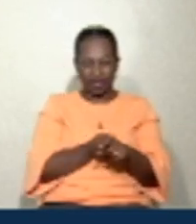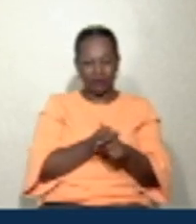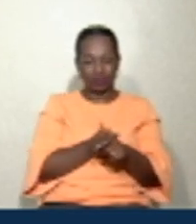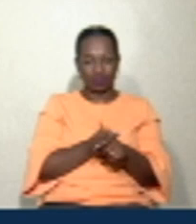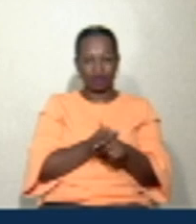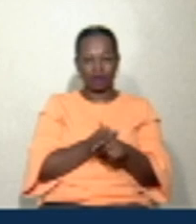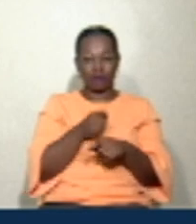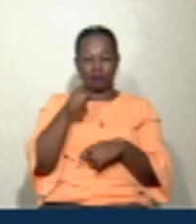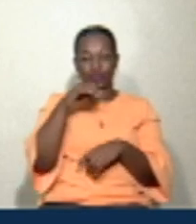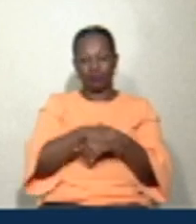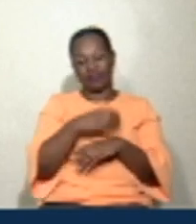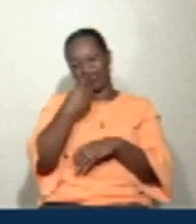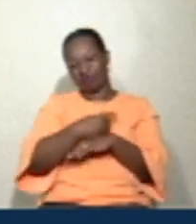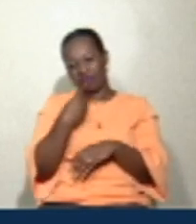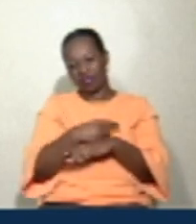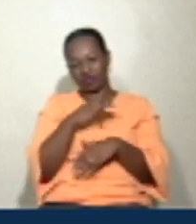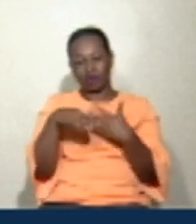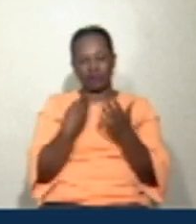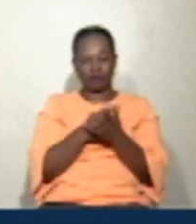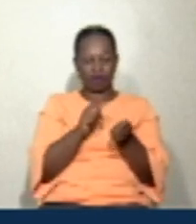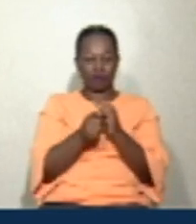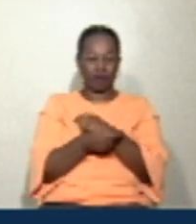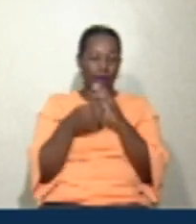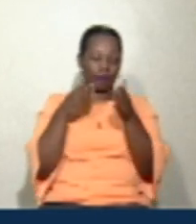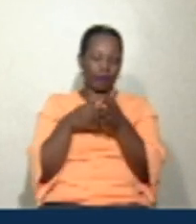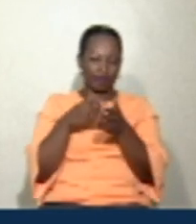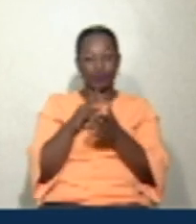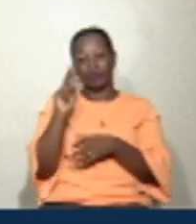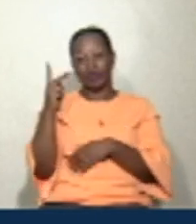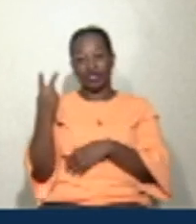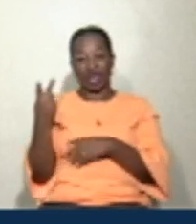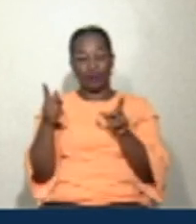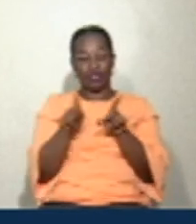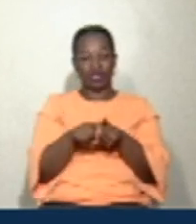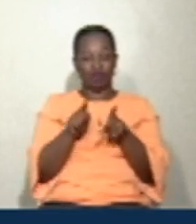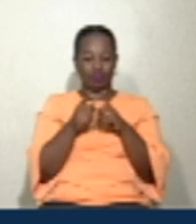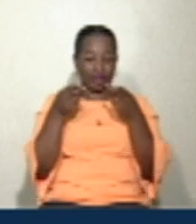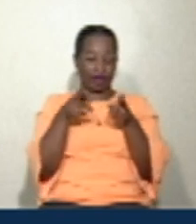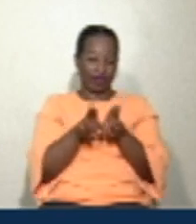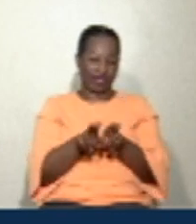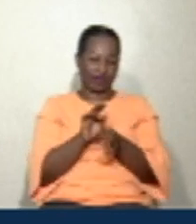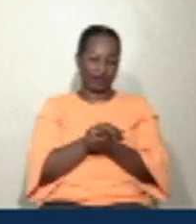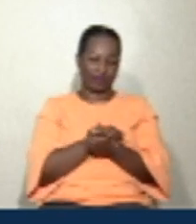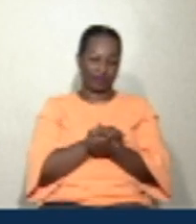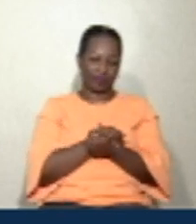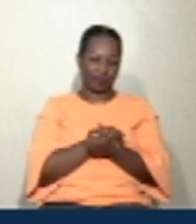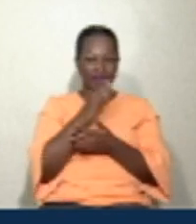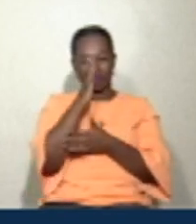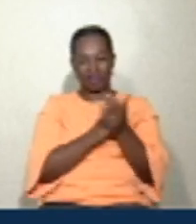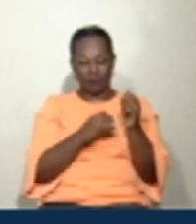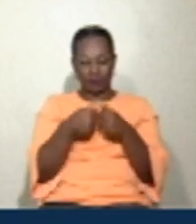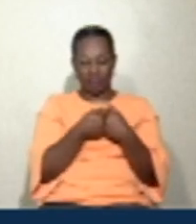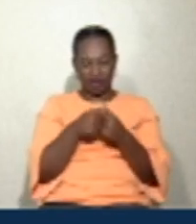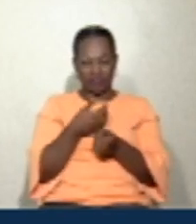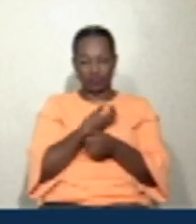bigenda bifata iyi minsi bitubera imbogamizi. Icya kabiri nacyo cyabayemo ni some challenges